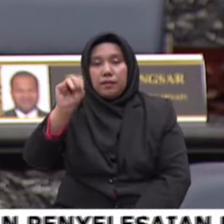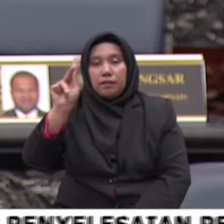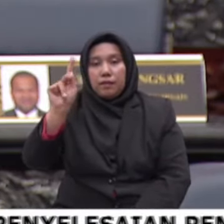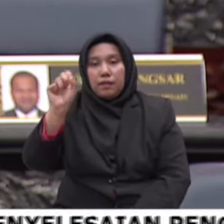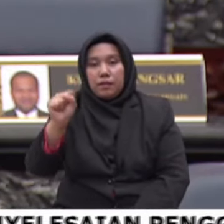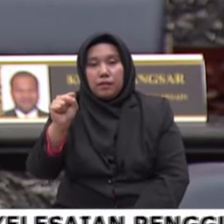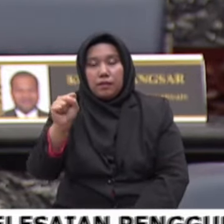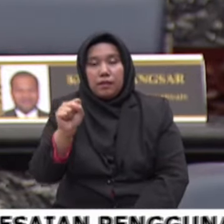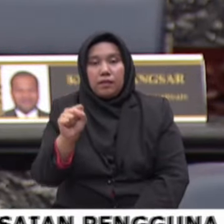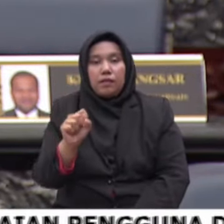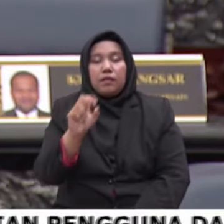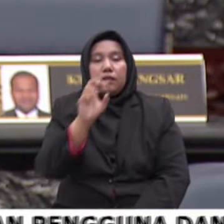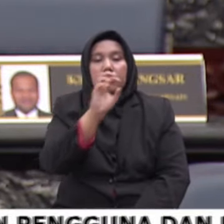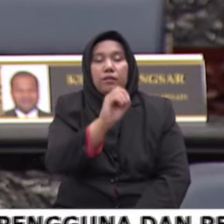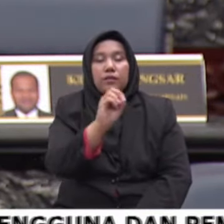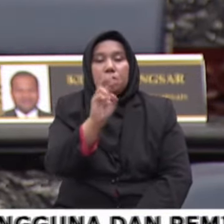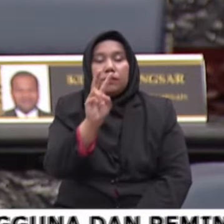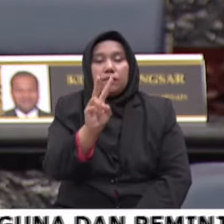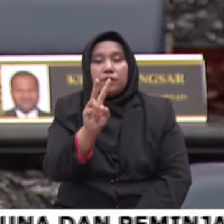020400